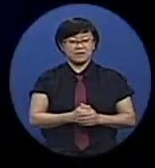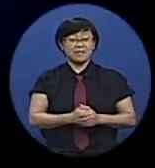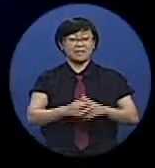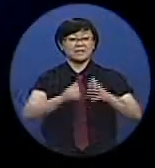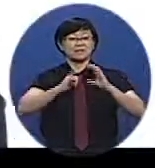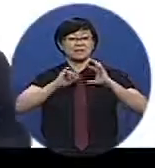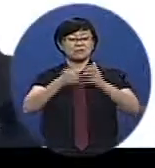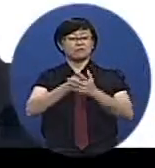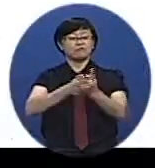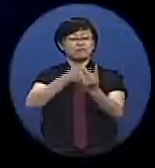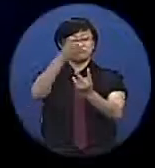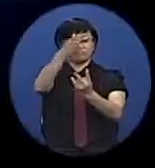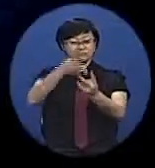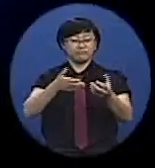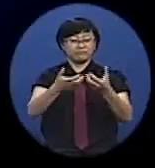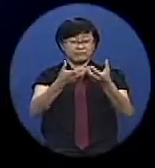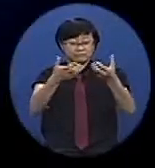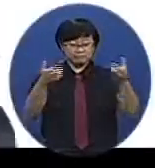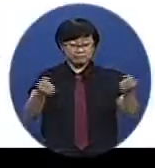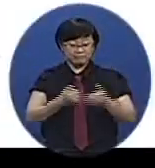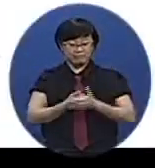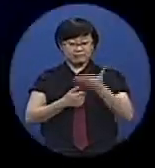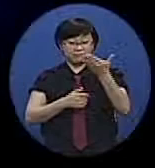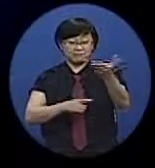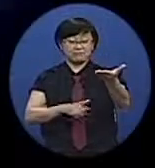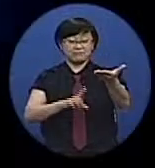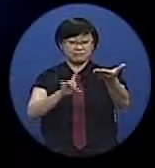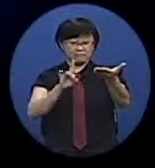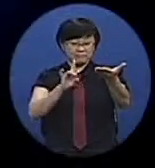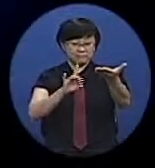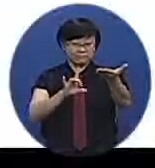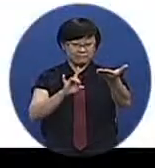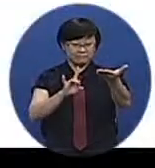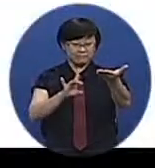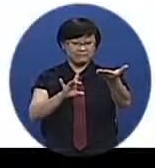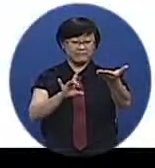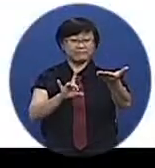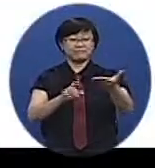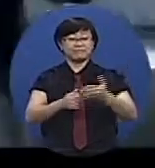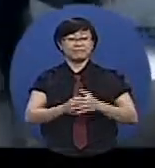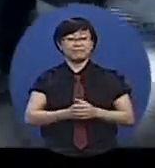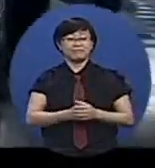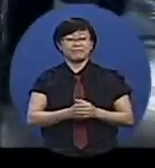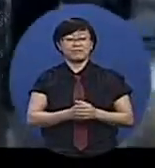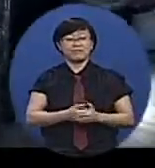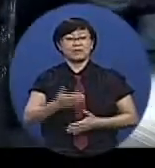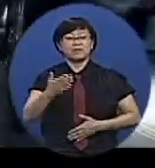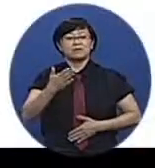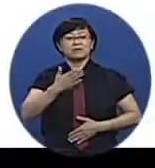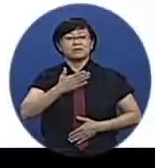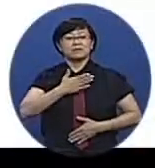이 세상이 쪽 나도 너 하나뿐이야.